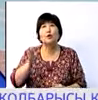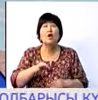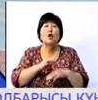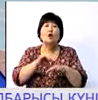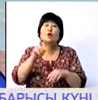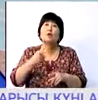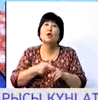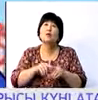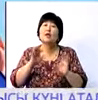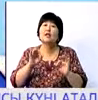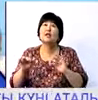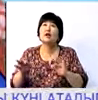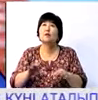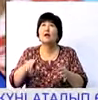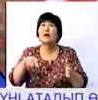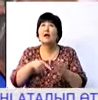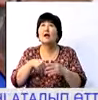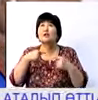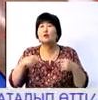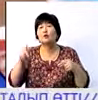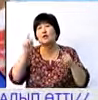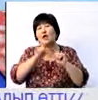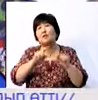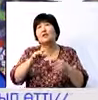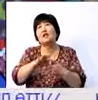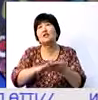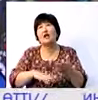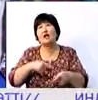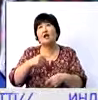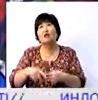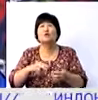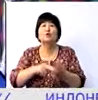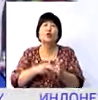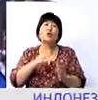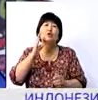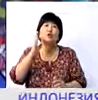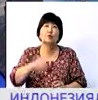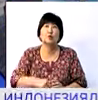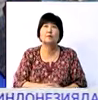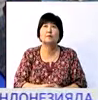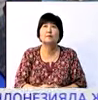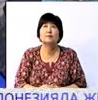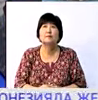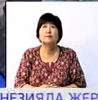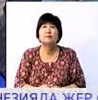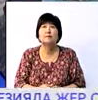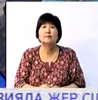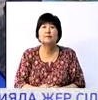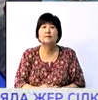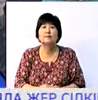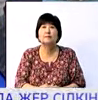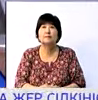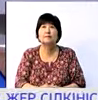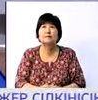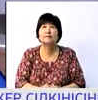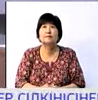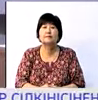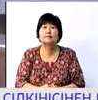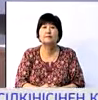Ұйымдастырушылар бұл игі бастаманы қаланың өзге де мектептерінде жалғастыруды көздеп отыр. Ерболат Тұрсынғожа, Әділжан Бердібеков, Талғат Сыдықов, Досхан